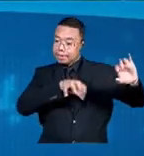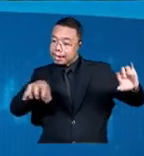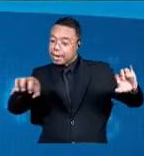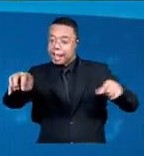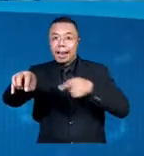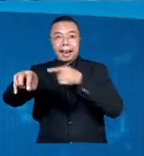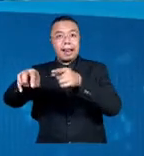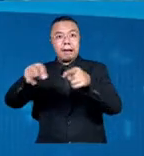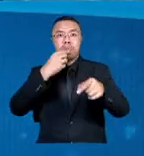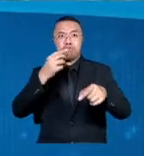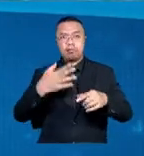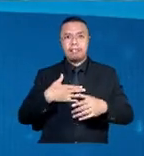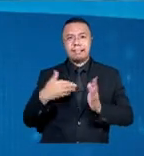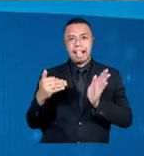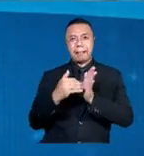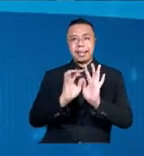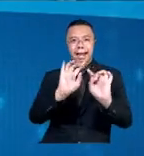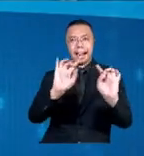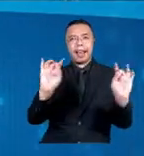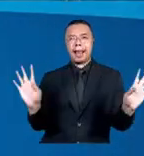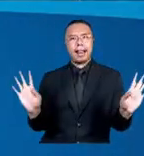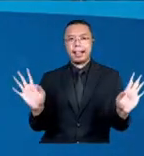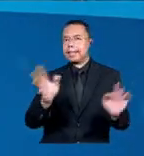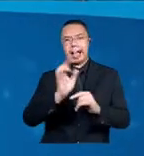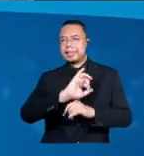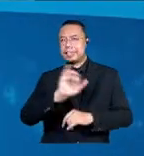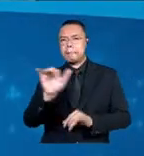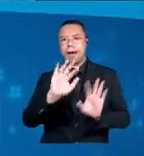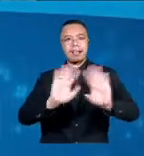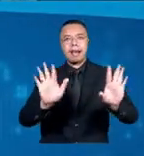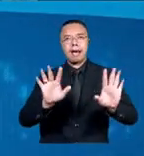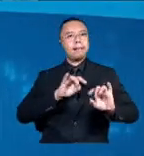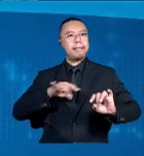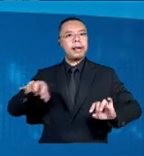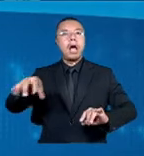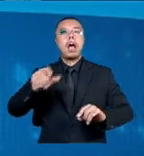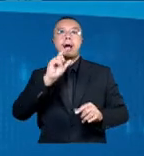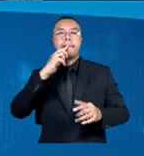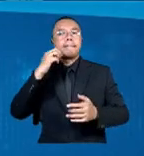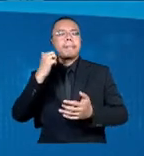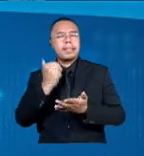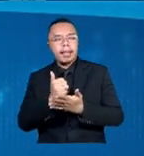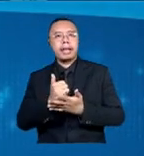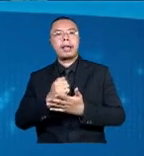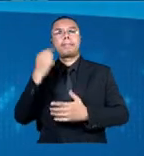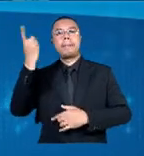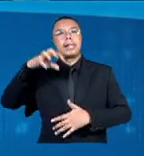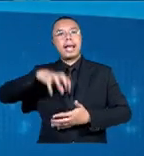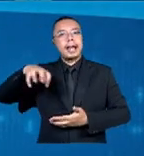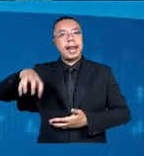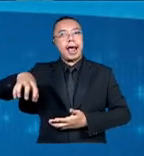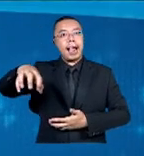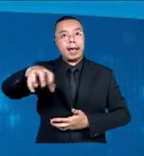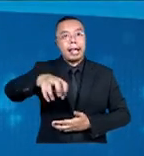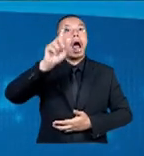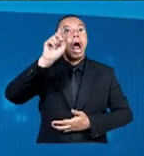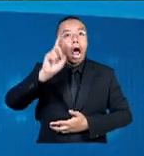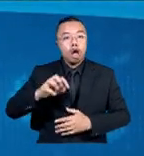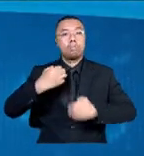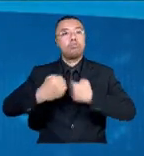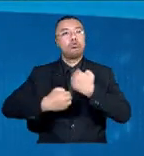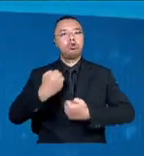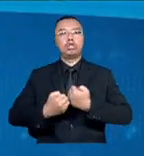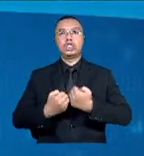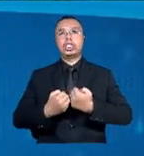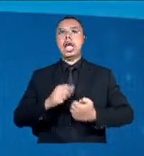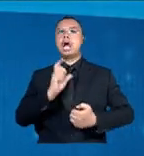daerah terkait ini memiliki tantangannya tersendiri, maka dari itu alangkah baiknya pemerintah daerah terus